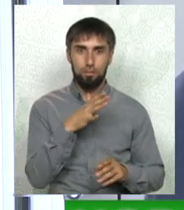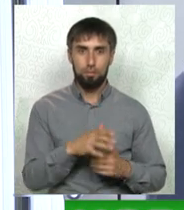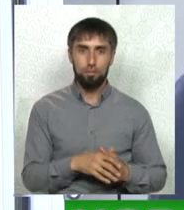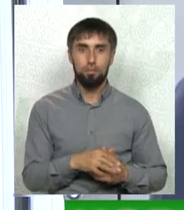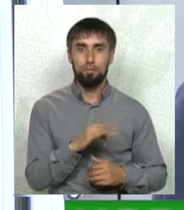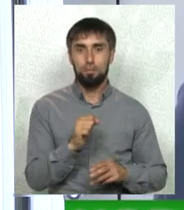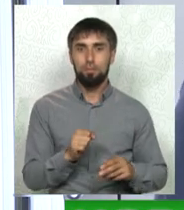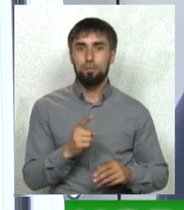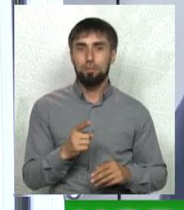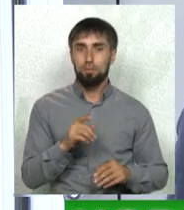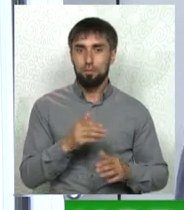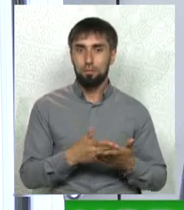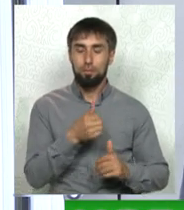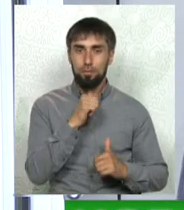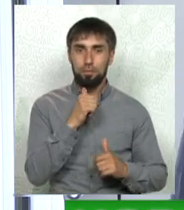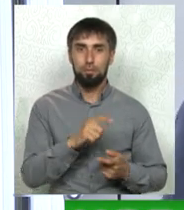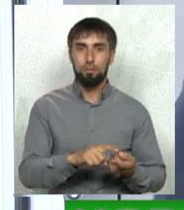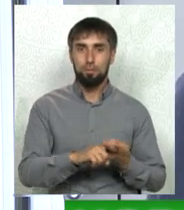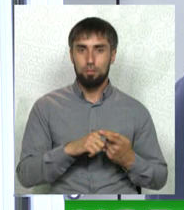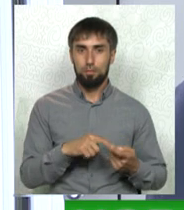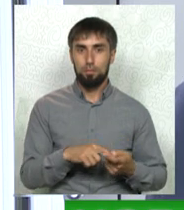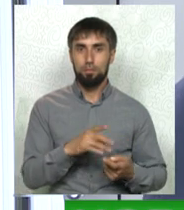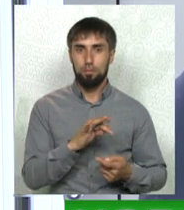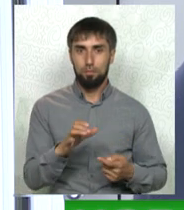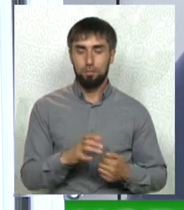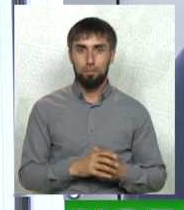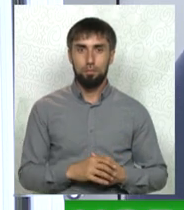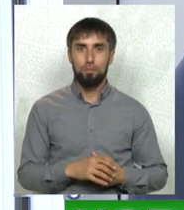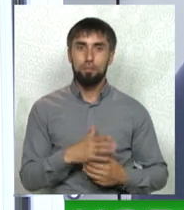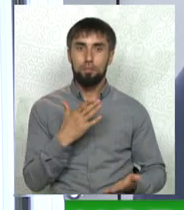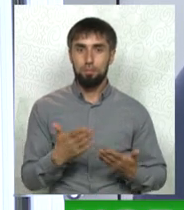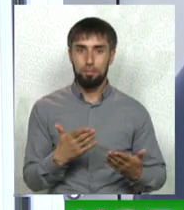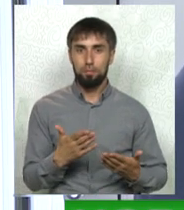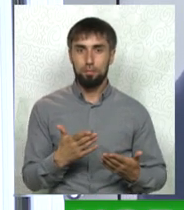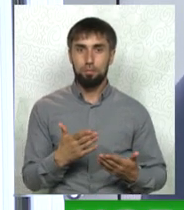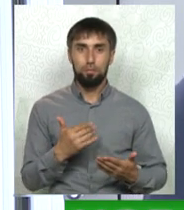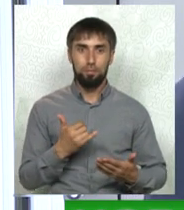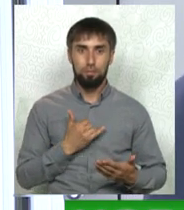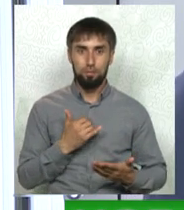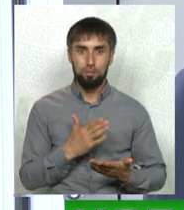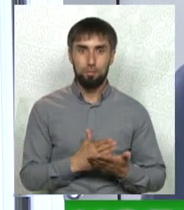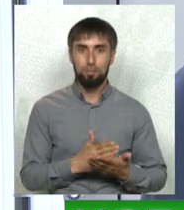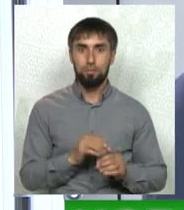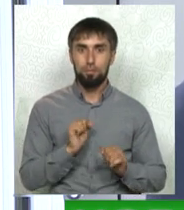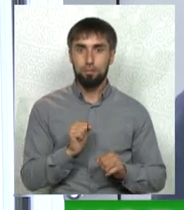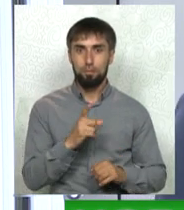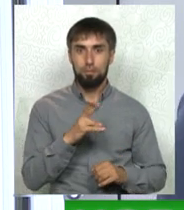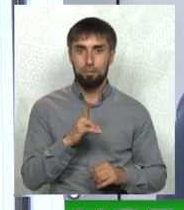именно в связи с тем, что есть риск заражения этой коронавирусной инфекцией. Если же у нас имеется какой-то защитный